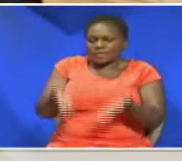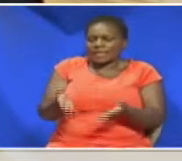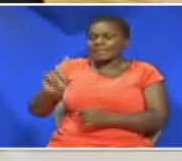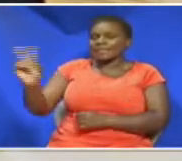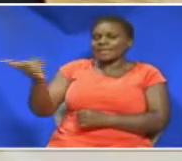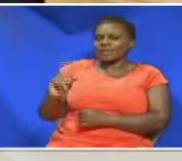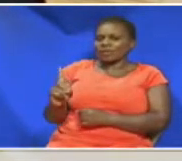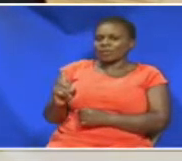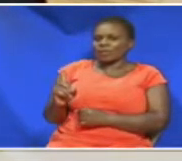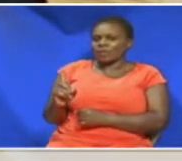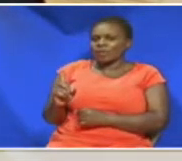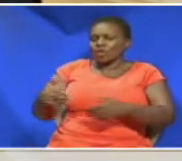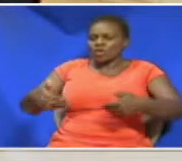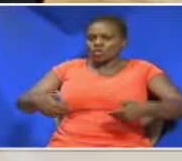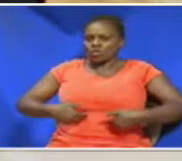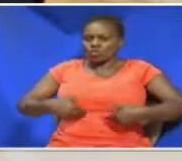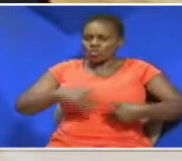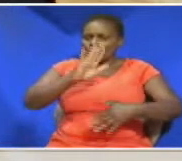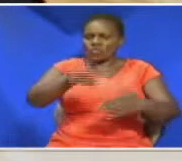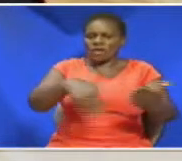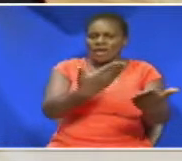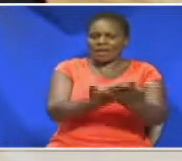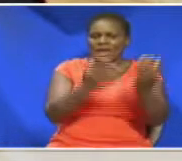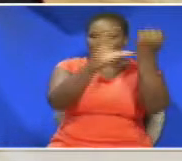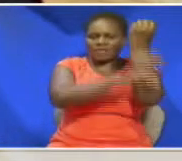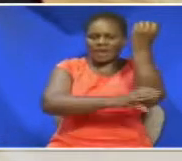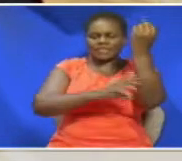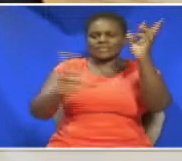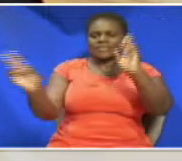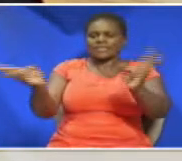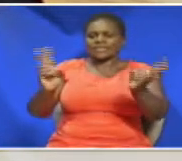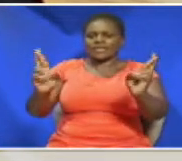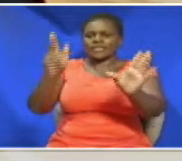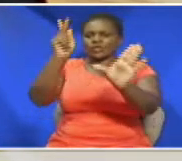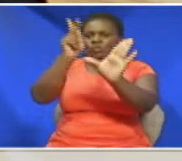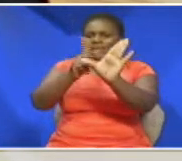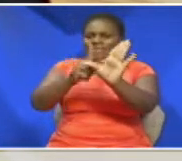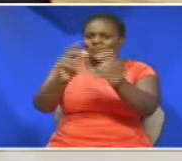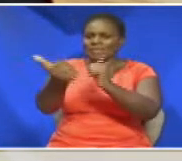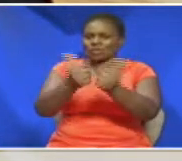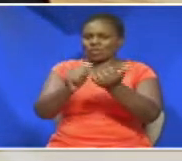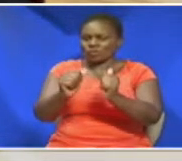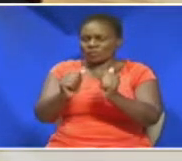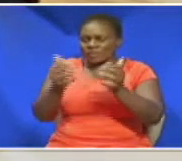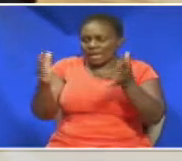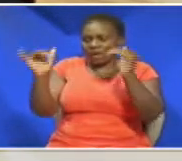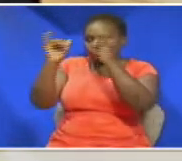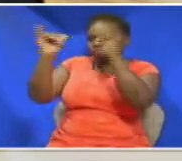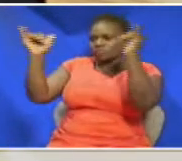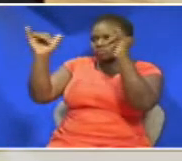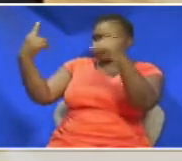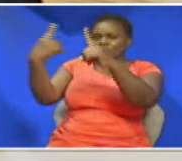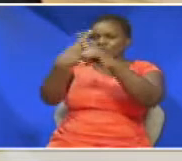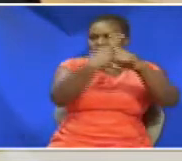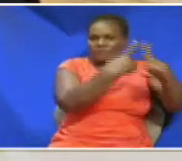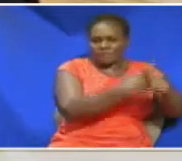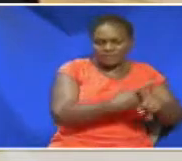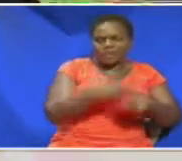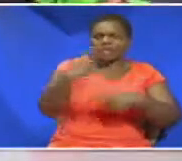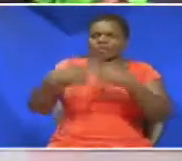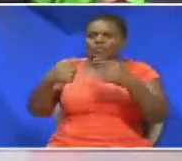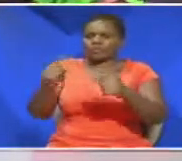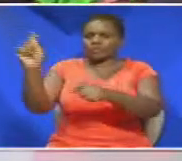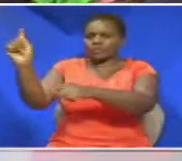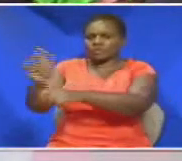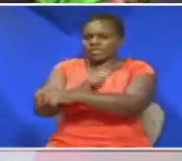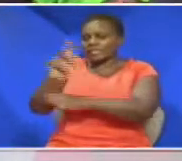Nairobi. Chepukizi wamefika hapa nchini na wako tayari kushuriki mashindano hayo tayari wako katika kambi tofauti huku wa kendile na